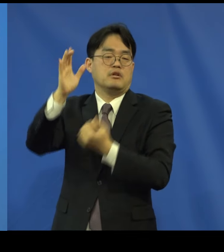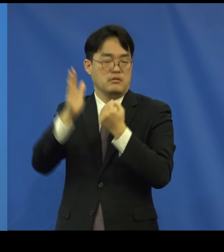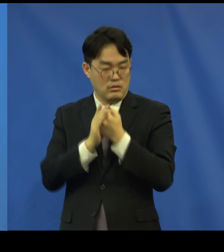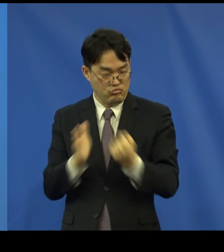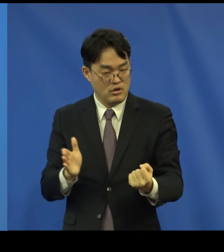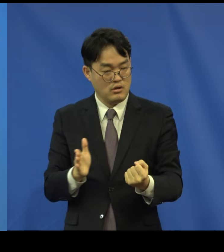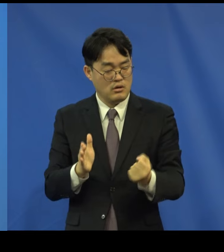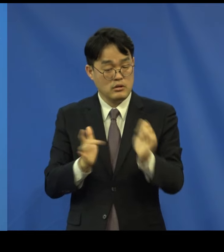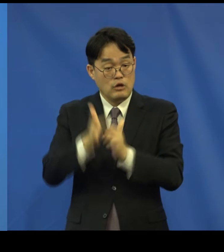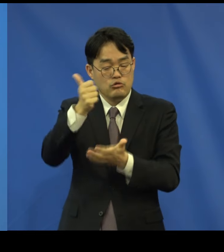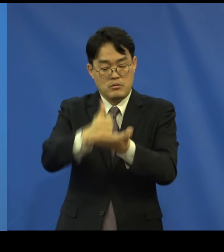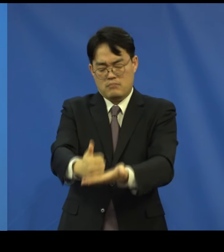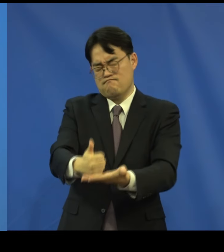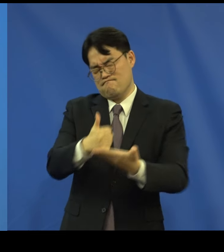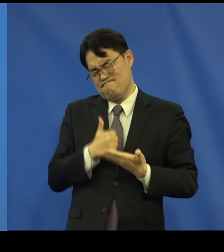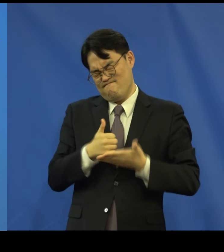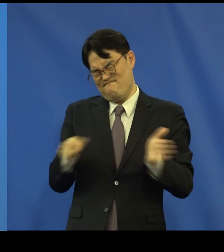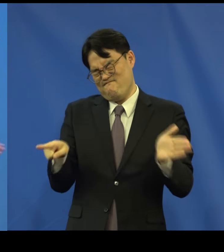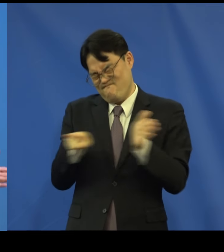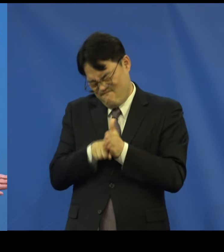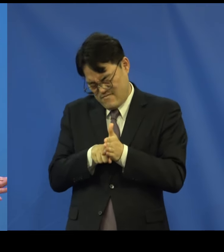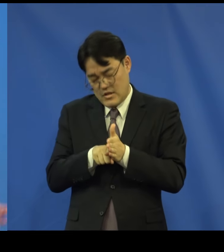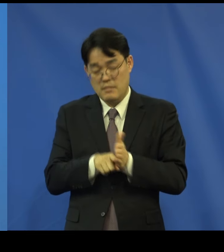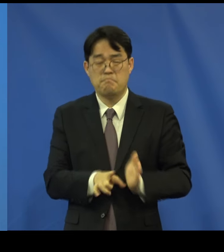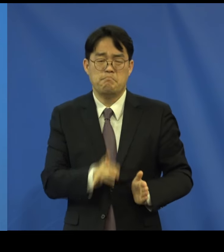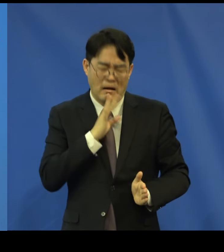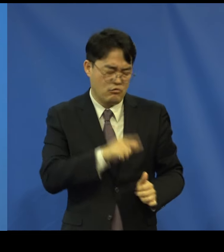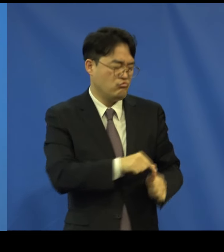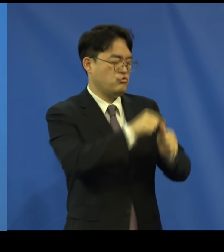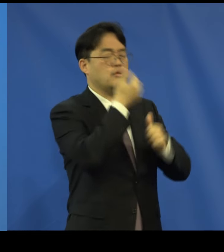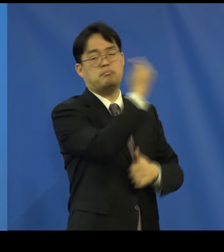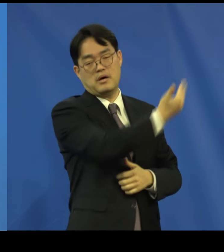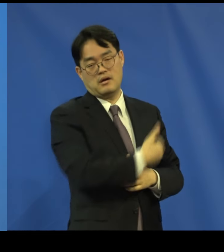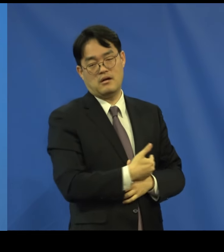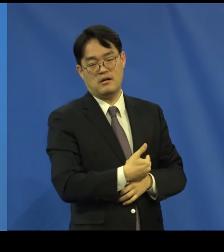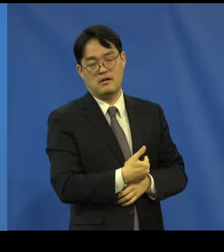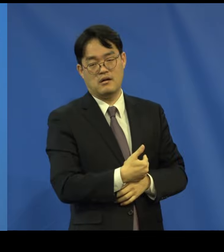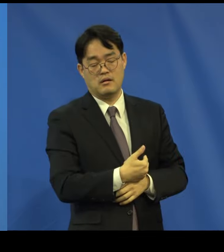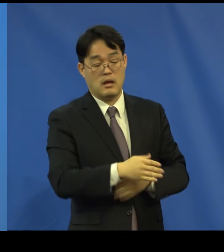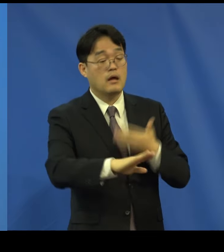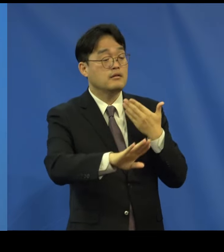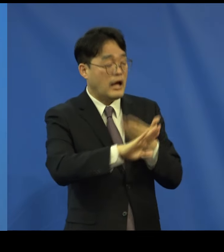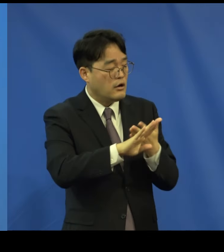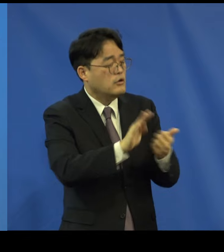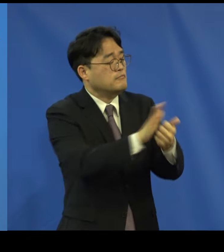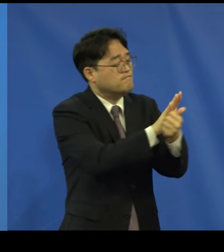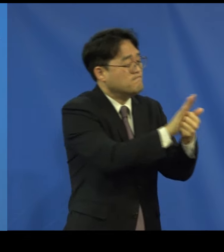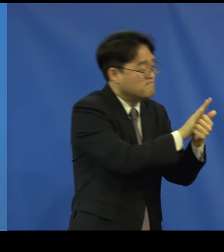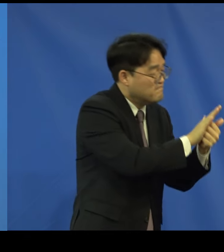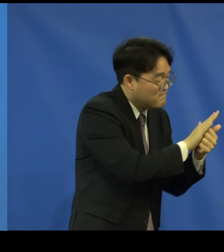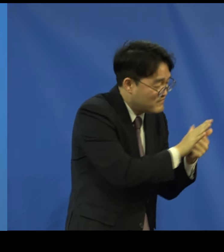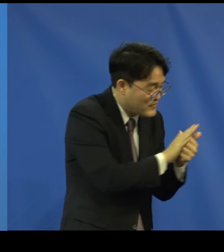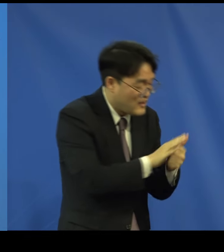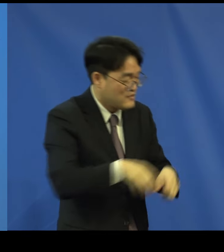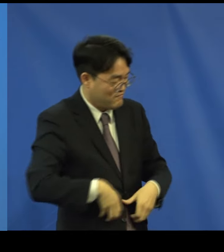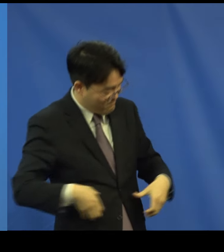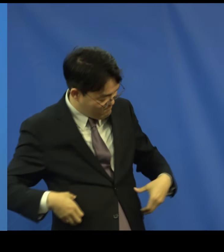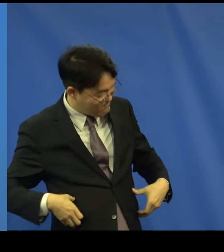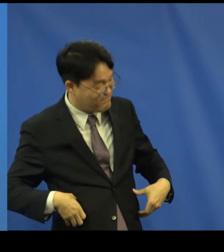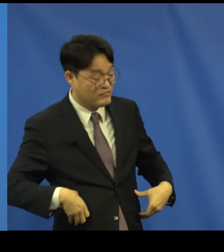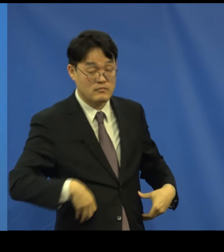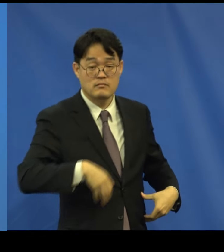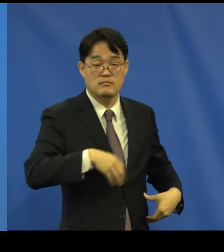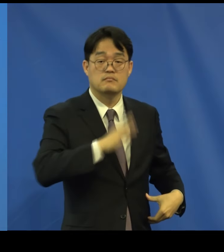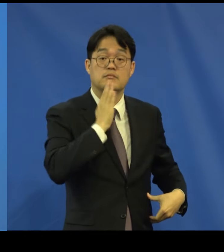자에게 구원이 임한다는 거예요. 다른 것은 몰라도 여기는 타협의 여지가 없습니다. 나로 말미암지 않고는 아버지께로 올 자가